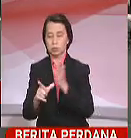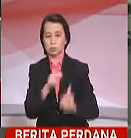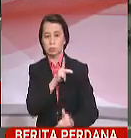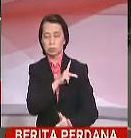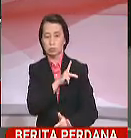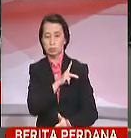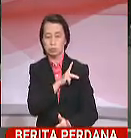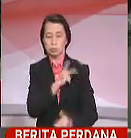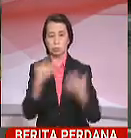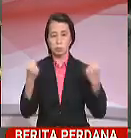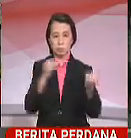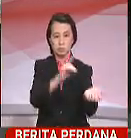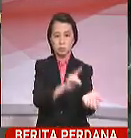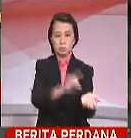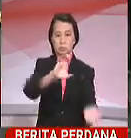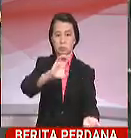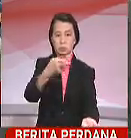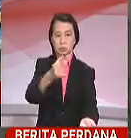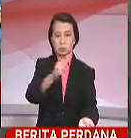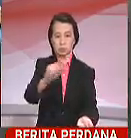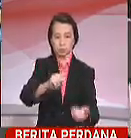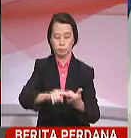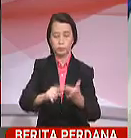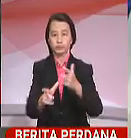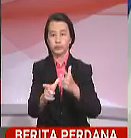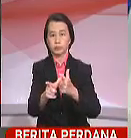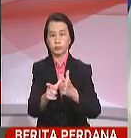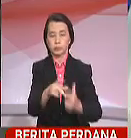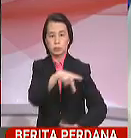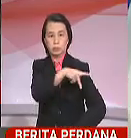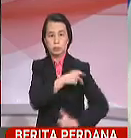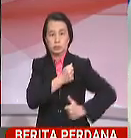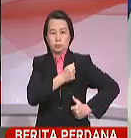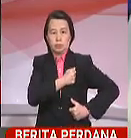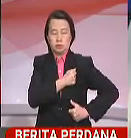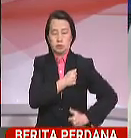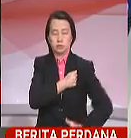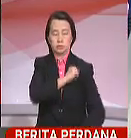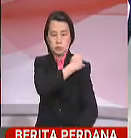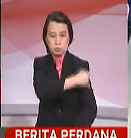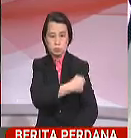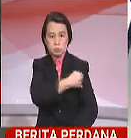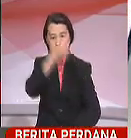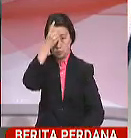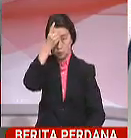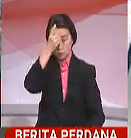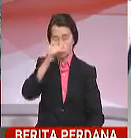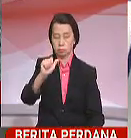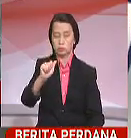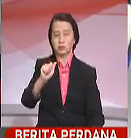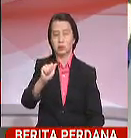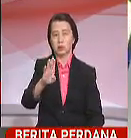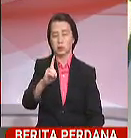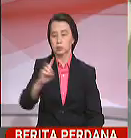Pengarah Kesihatan Datuk Dr. Chong Chi Kiong dan Timbalan Panglima Tentera Darat Lieutenant General Datuk Muhammad Abdul